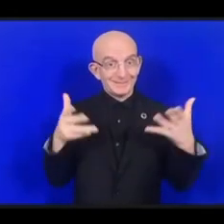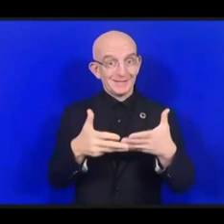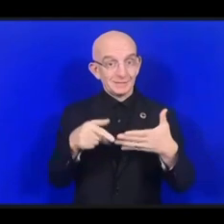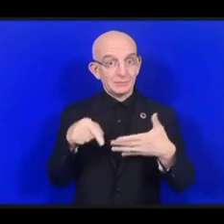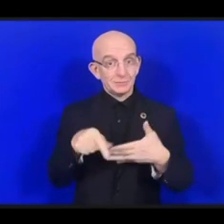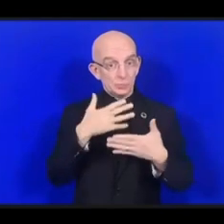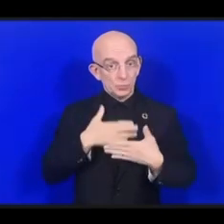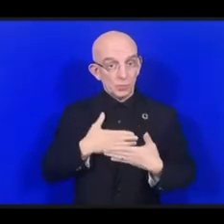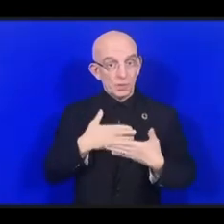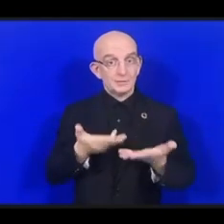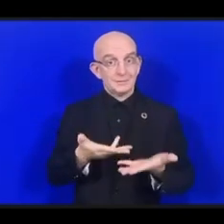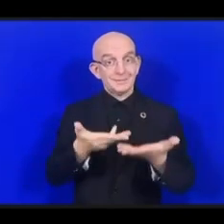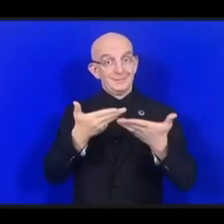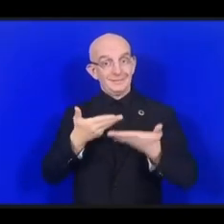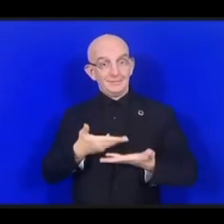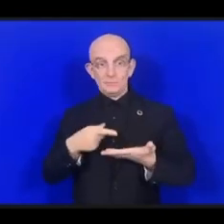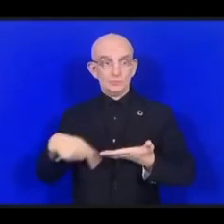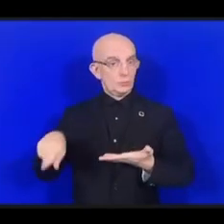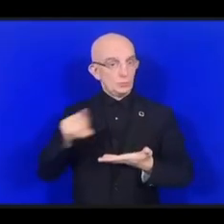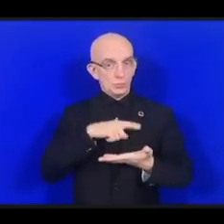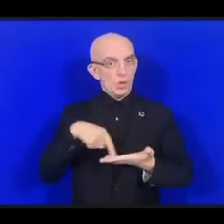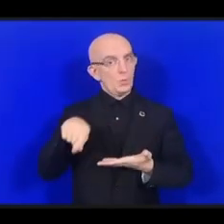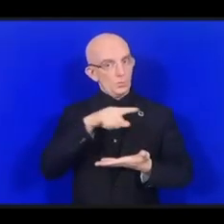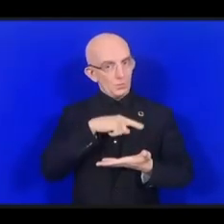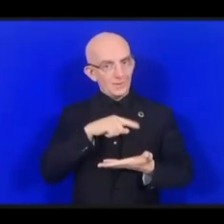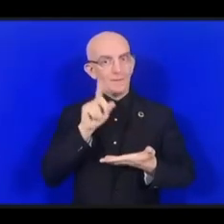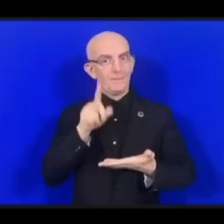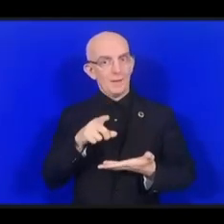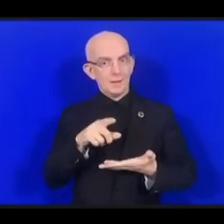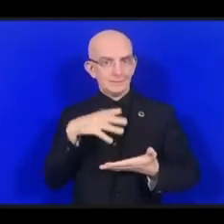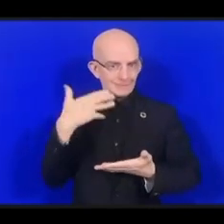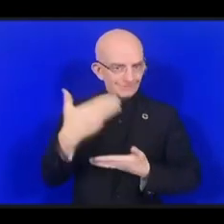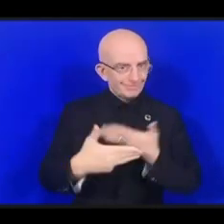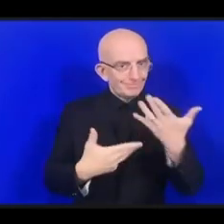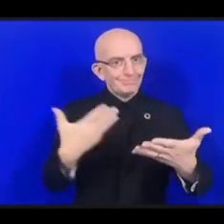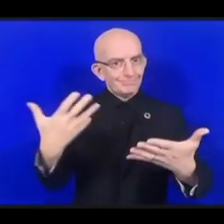个互联网。好，非常感谢大家。